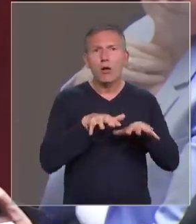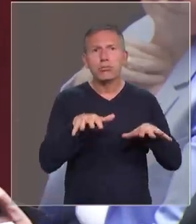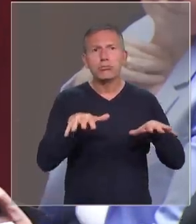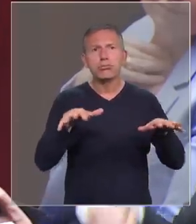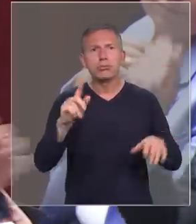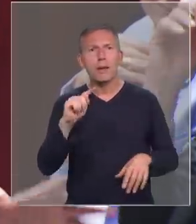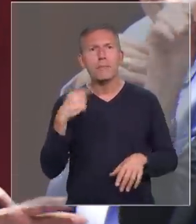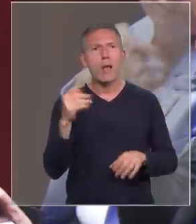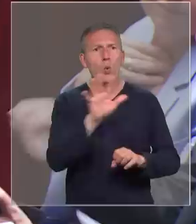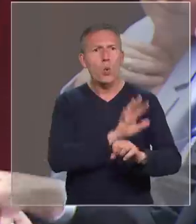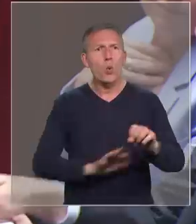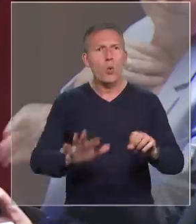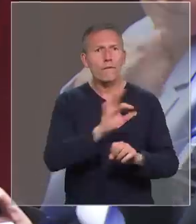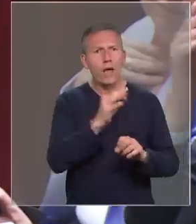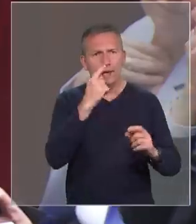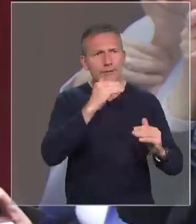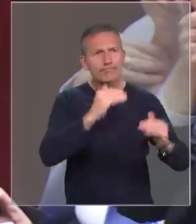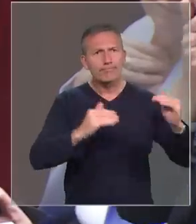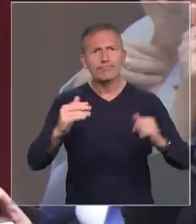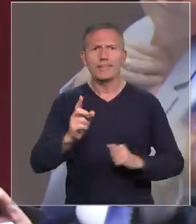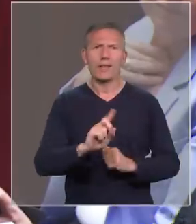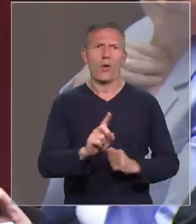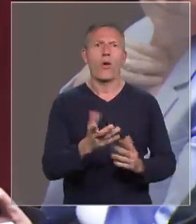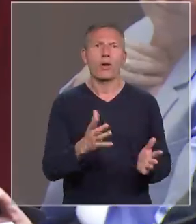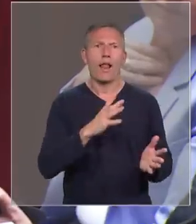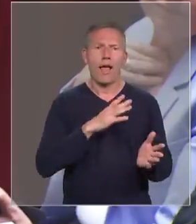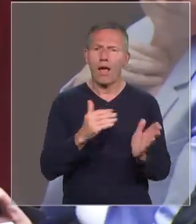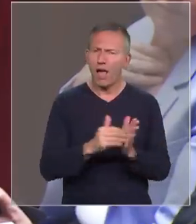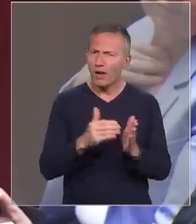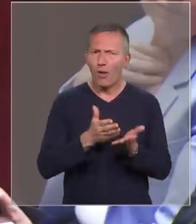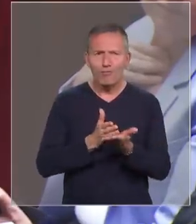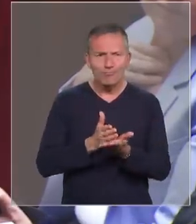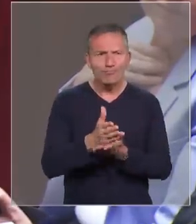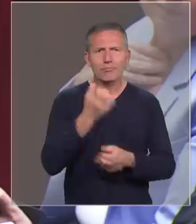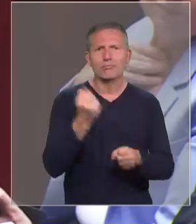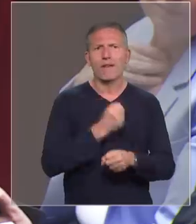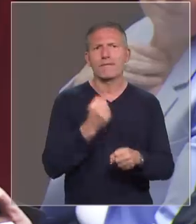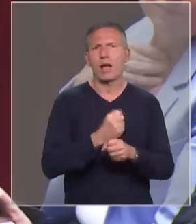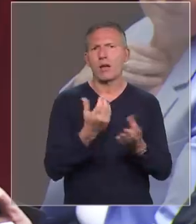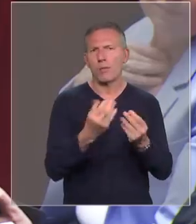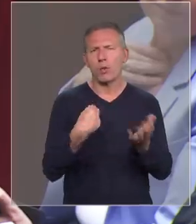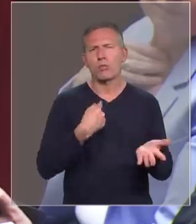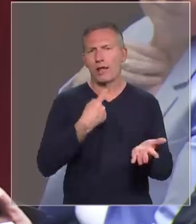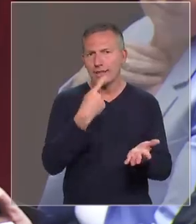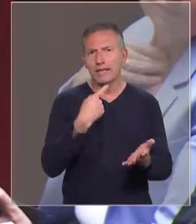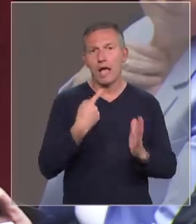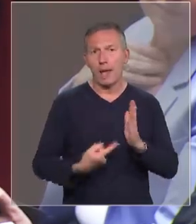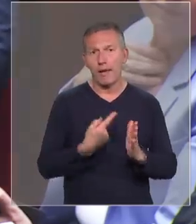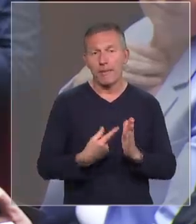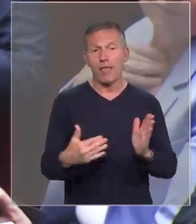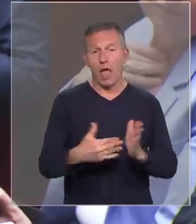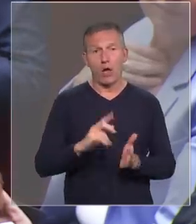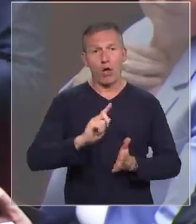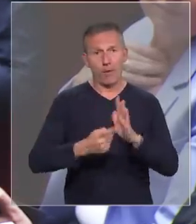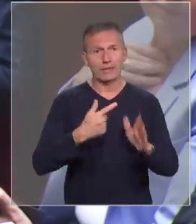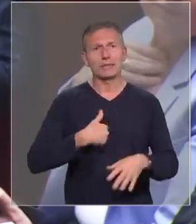manière homogène? La réponse est non. Nous avons du chemin à faire. Je l'ai dit, je l'ai répété, je veux bien vous le dire une nouvelle